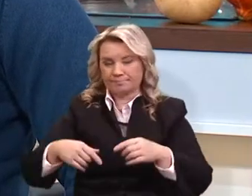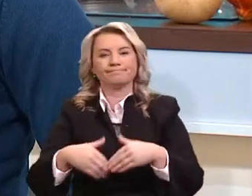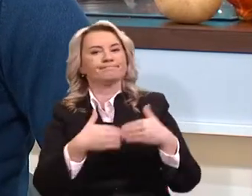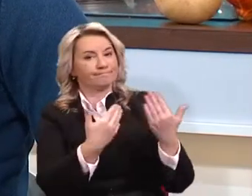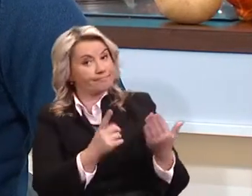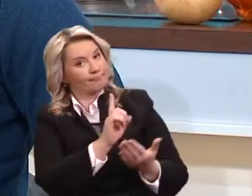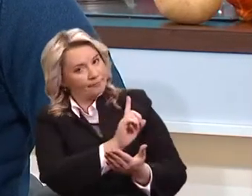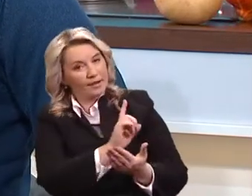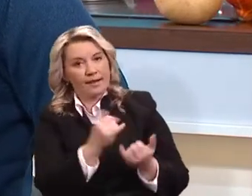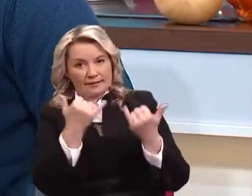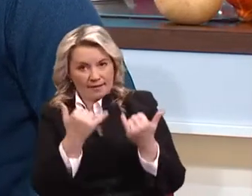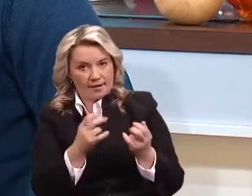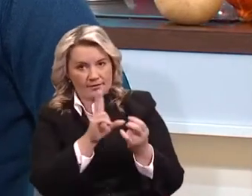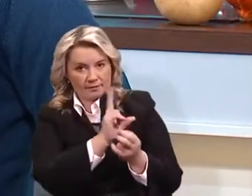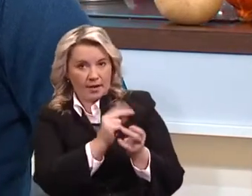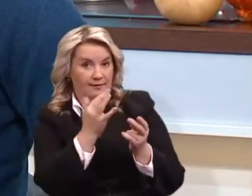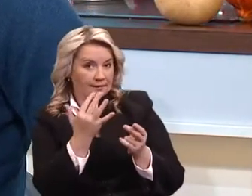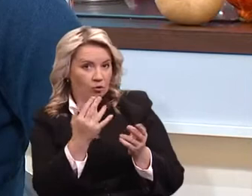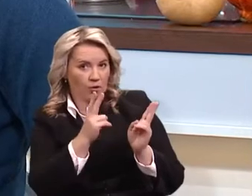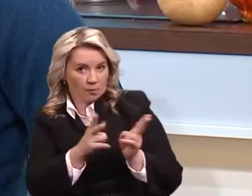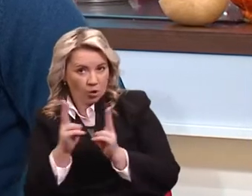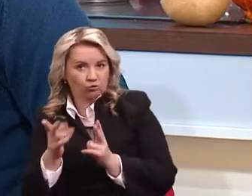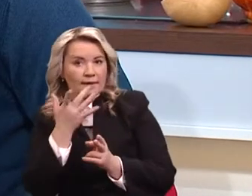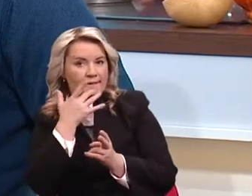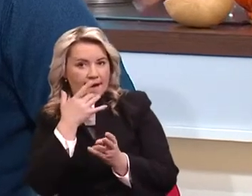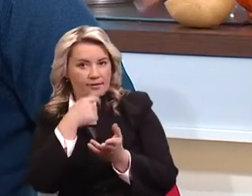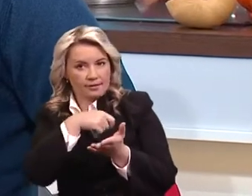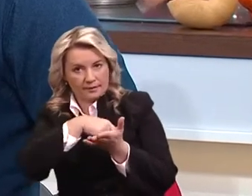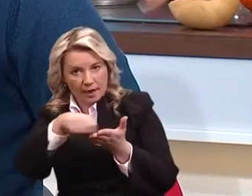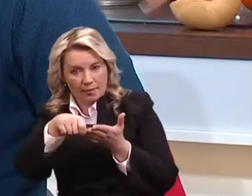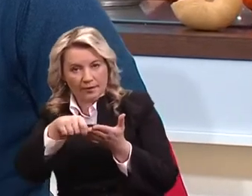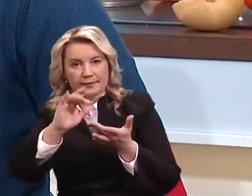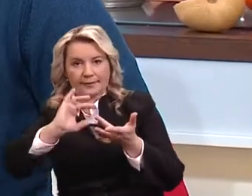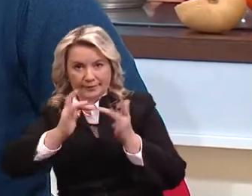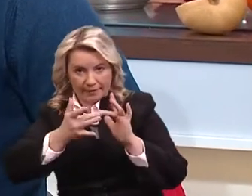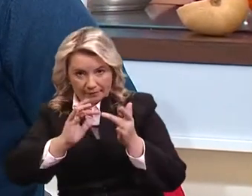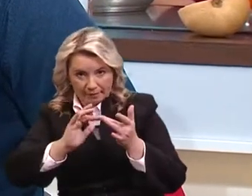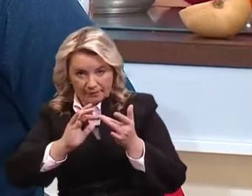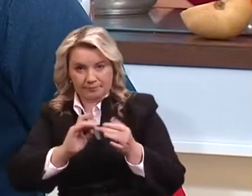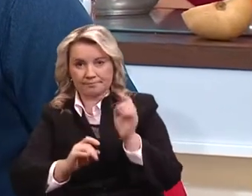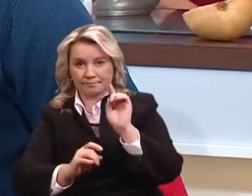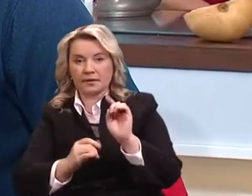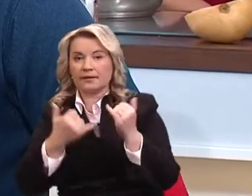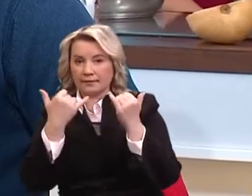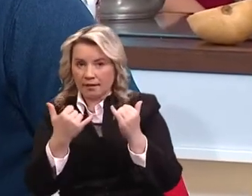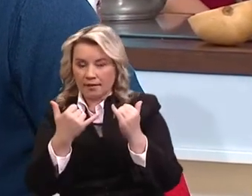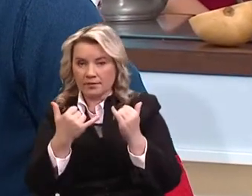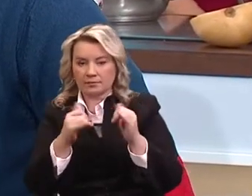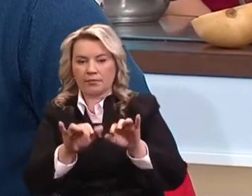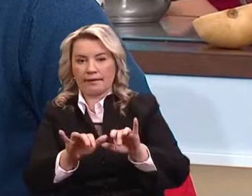možností, jak můžete platit na internetu. První možností je, že si vyberete dobírku. To je mimochodem věc, kterou ještě stále využívá většina